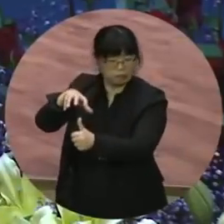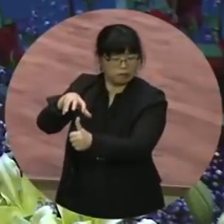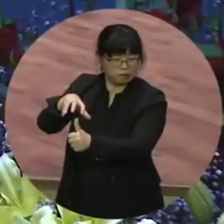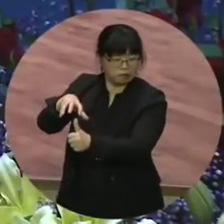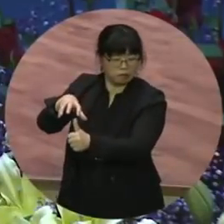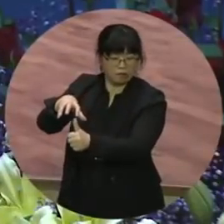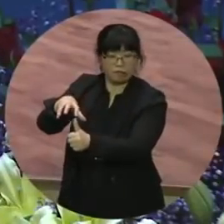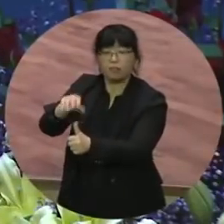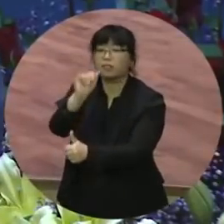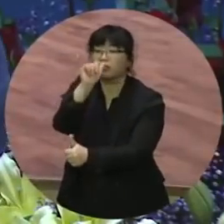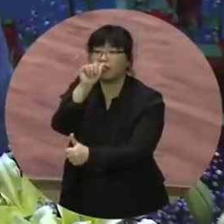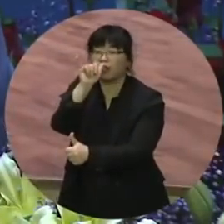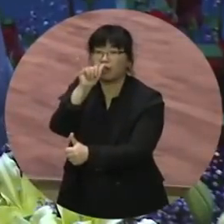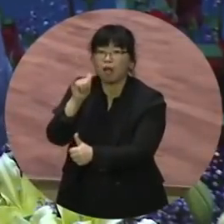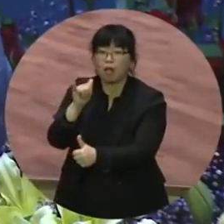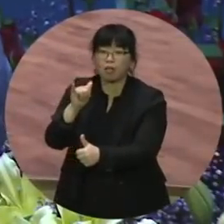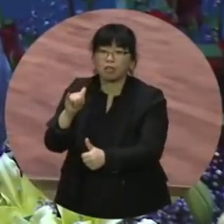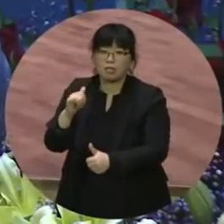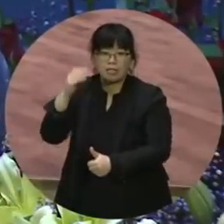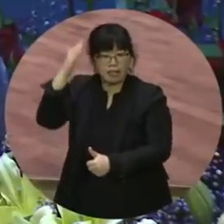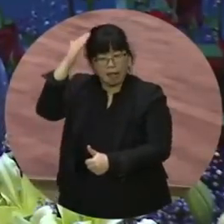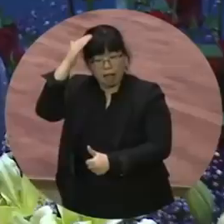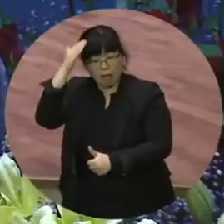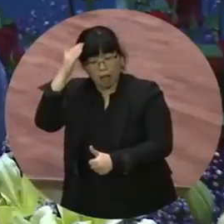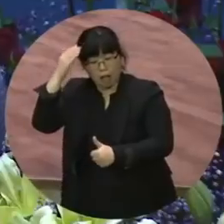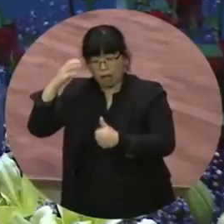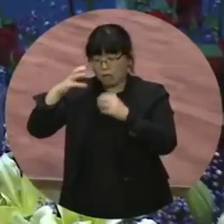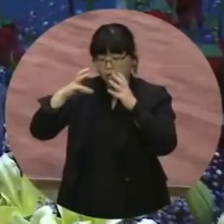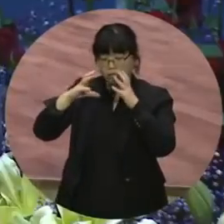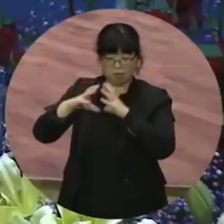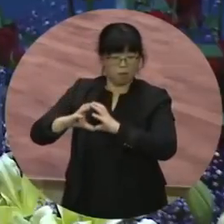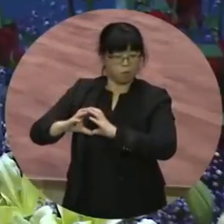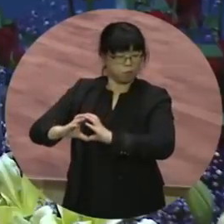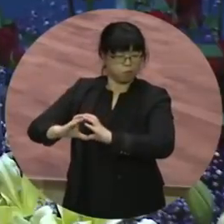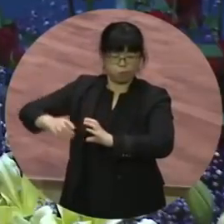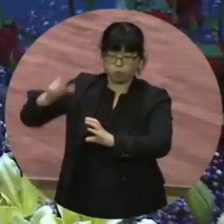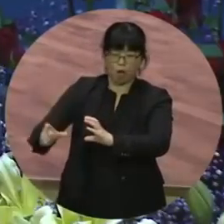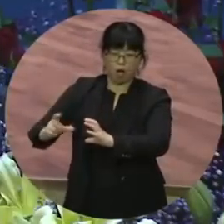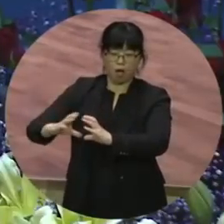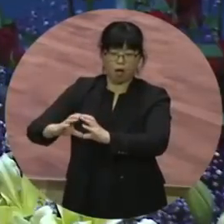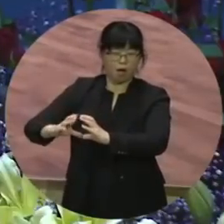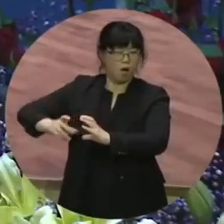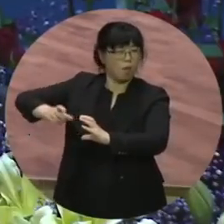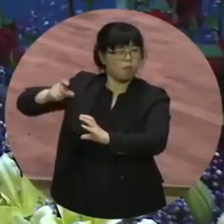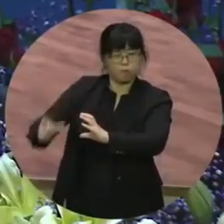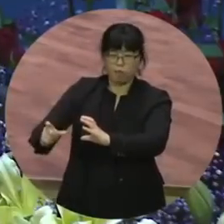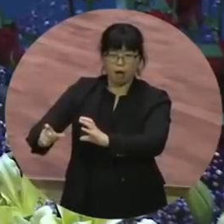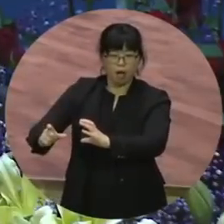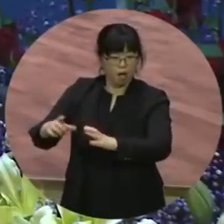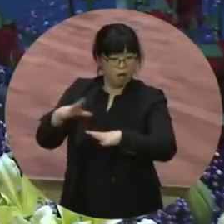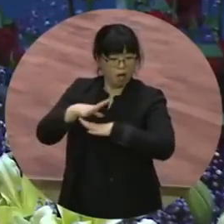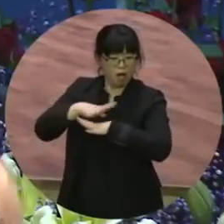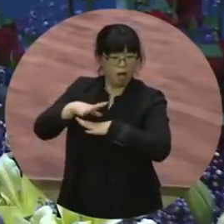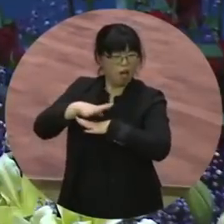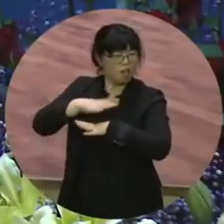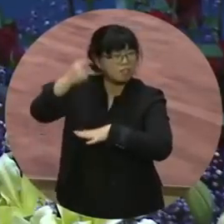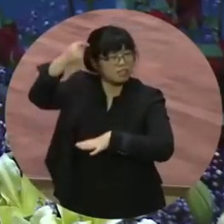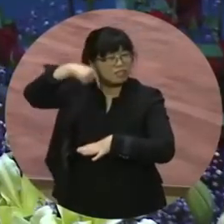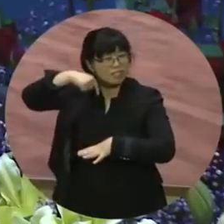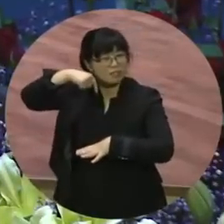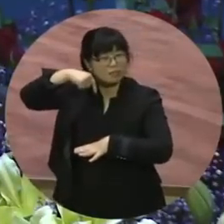시금쭉쭉 하면서 약간 막 긴장하면서 얼굴이 약간 무서우면서